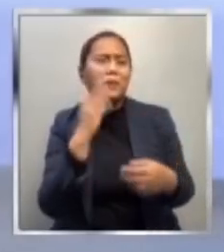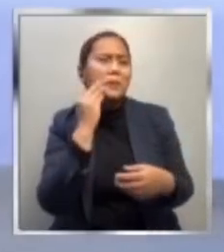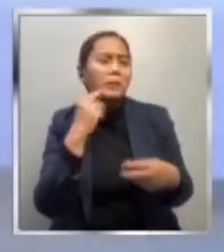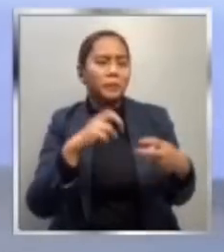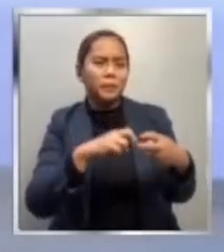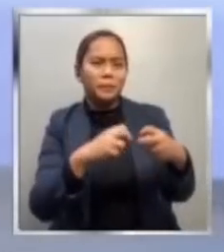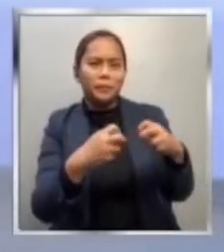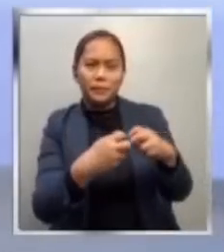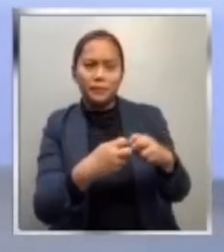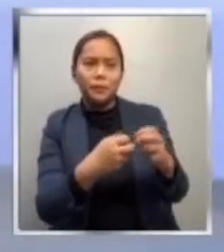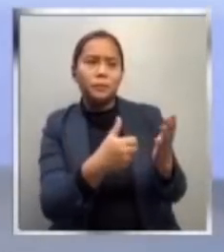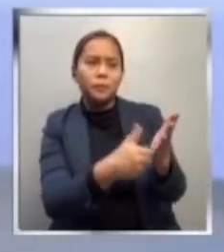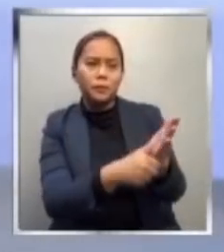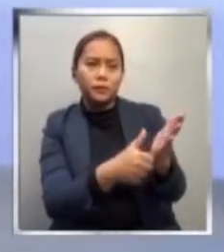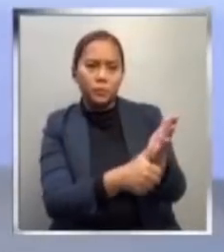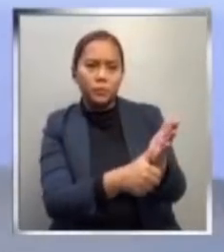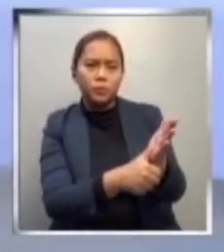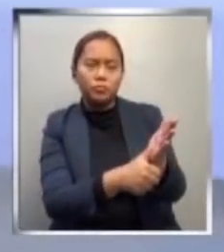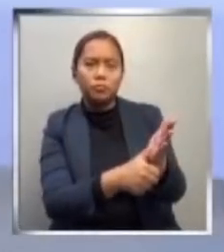latest?